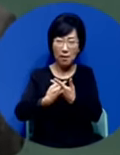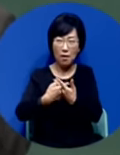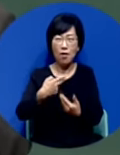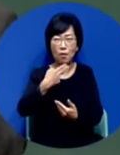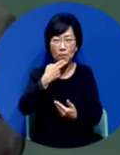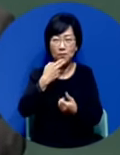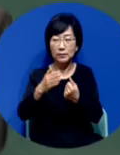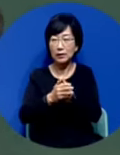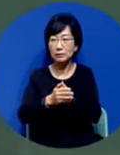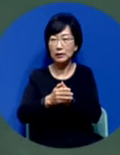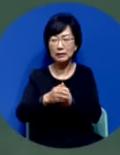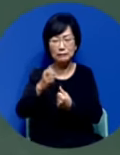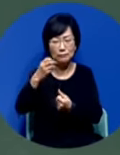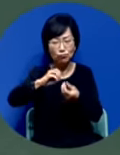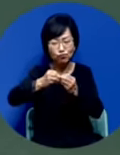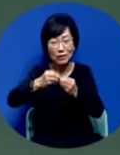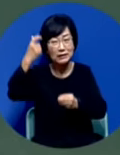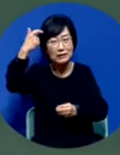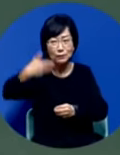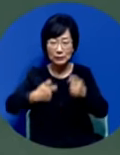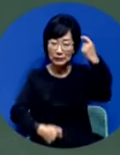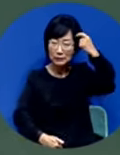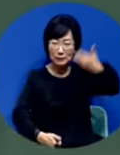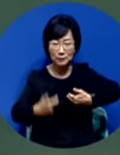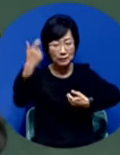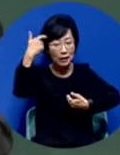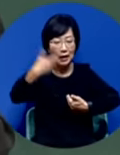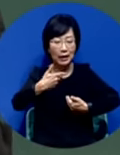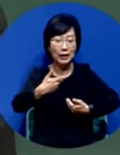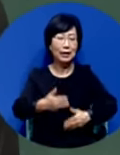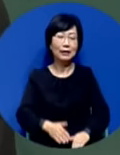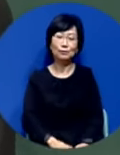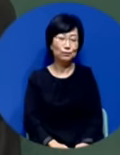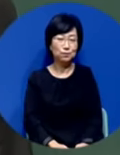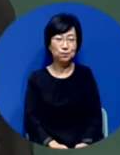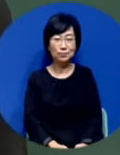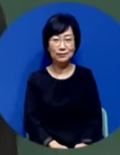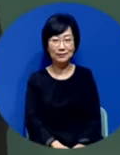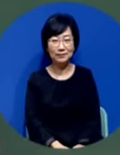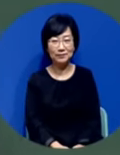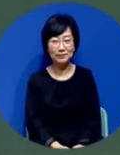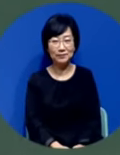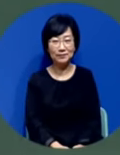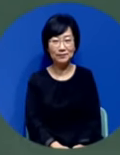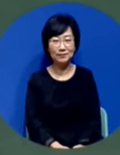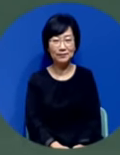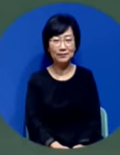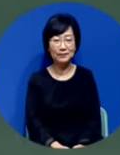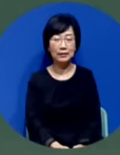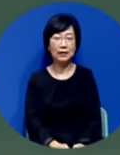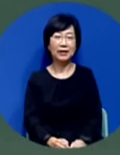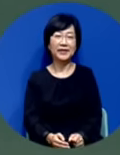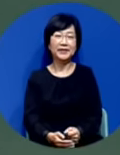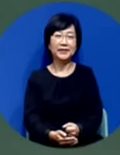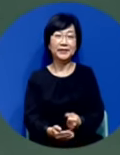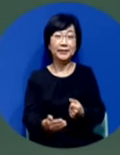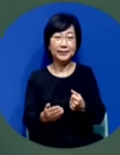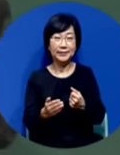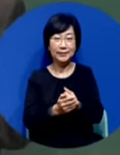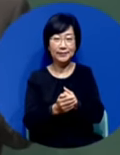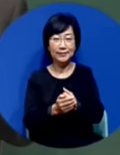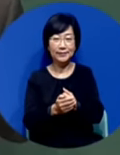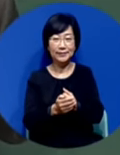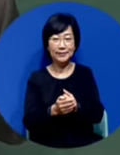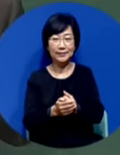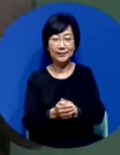옆에서 계속 하네. 그 사람은 또 부지도 그냥 等着就行了, 但是 다 좀 做 一些 没用的事情. 그러다 보니 이 얼굴을 피했다가